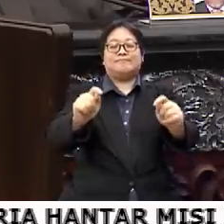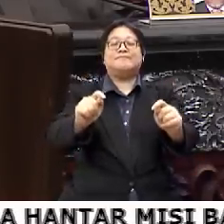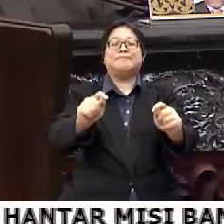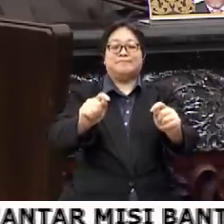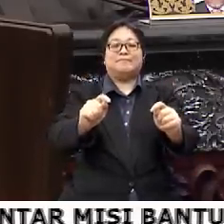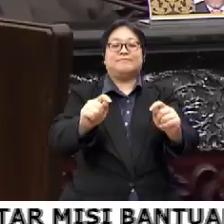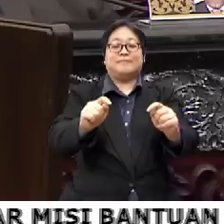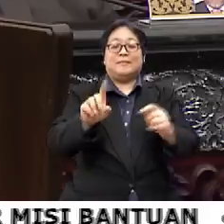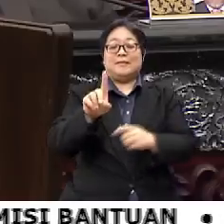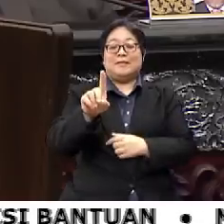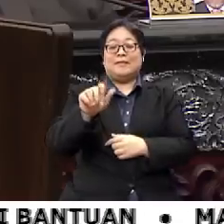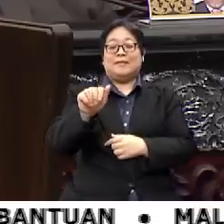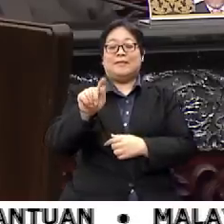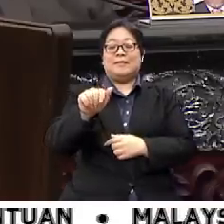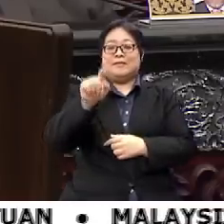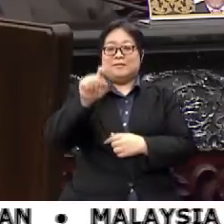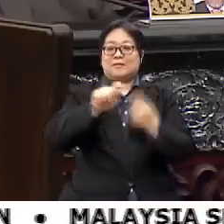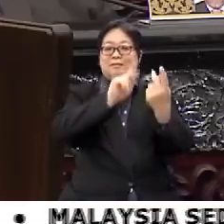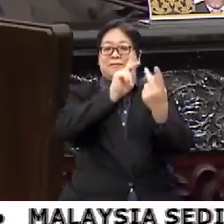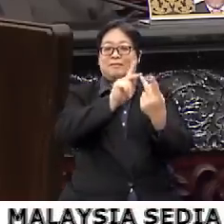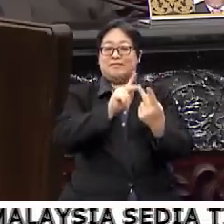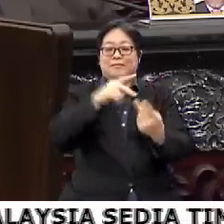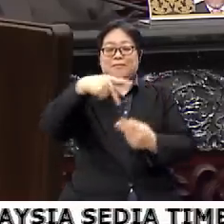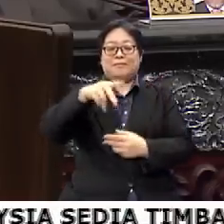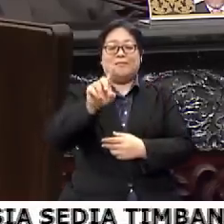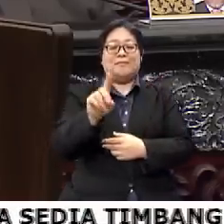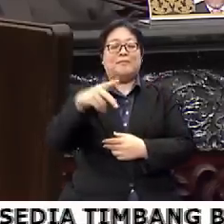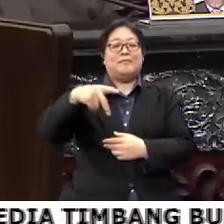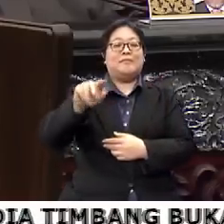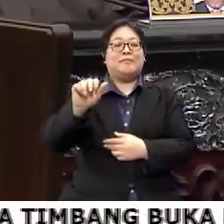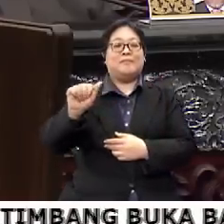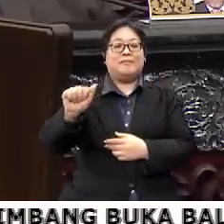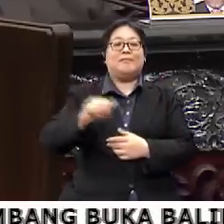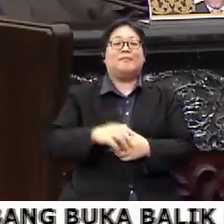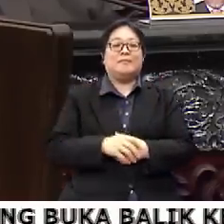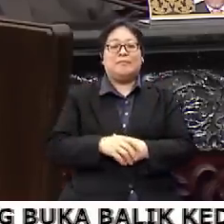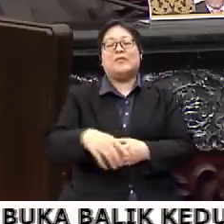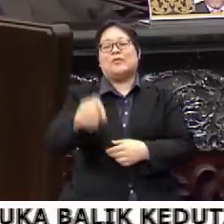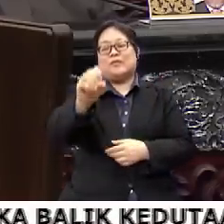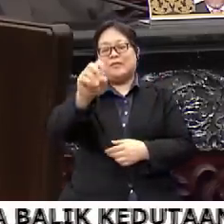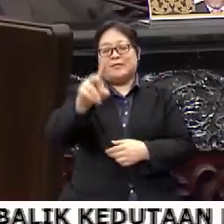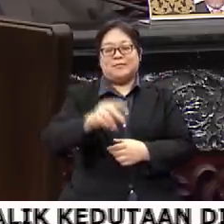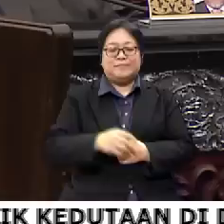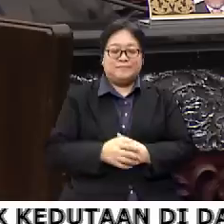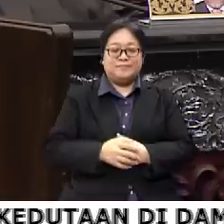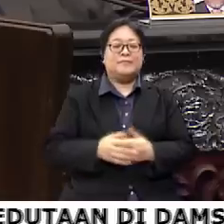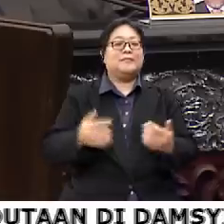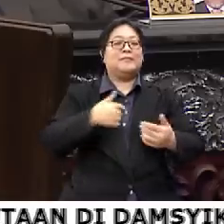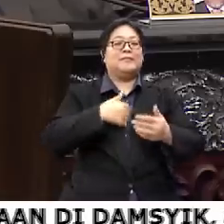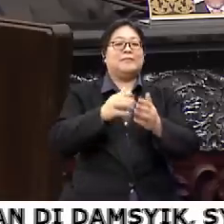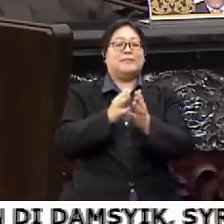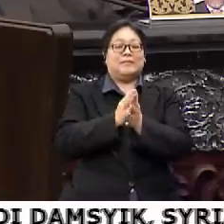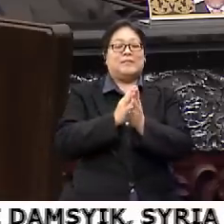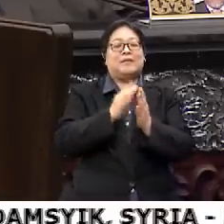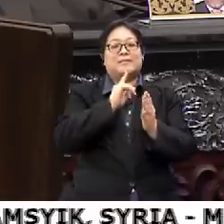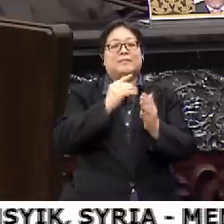ianya data-data ini kena bertepatan dengan PDPA, Personal Data Protection Act. Okay. Sebab tu saya minta Aitam